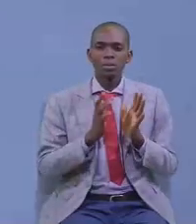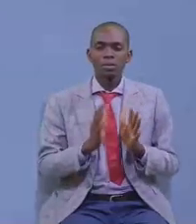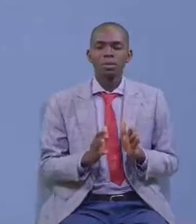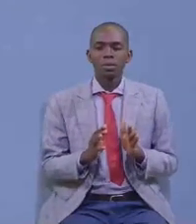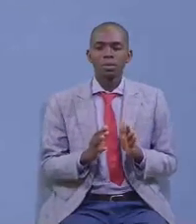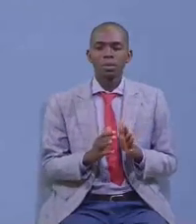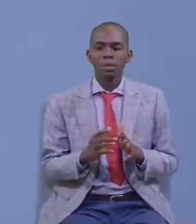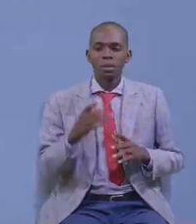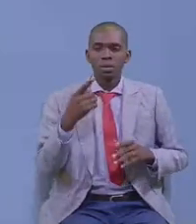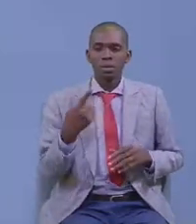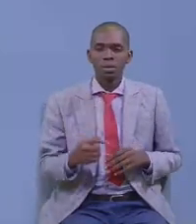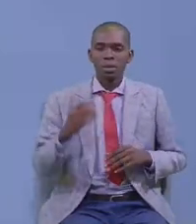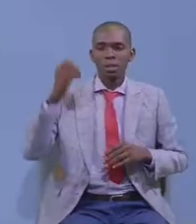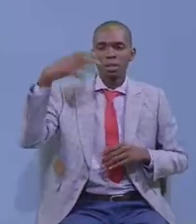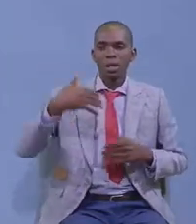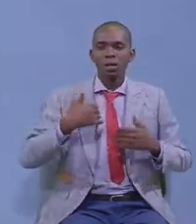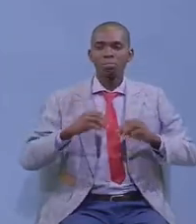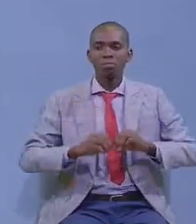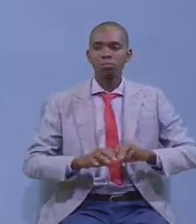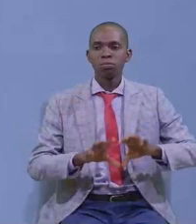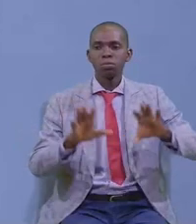Sa lumière brille dans nos cœurs.